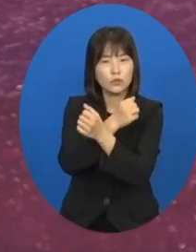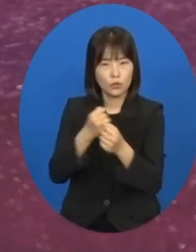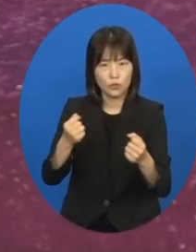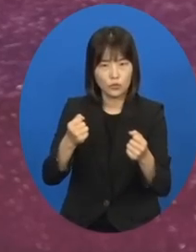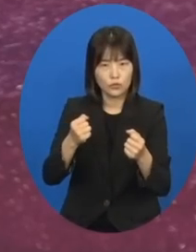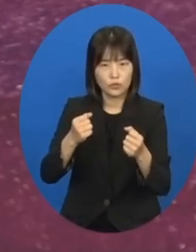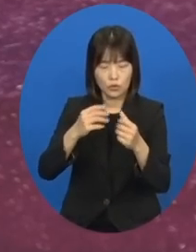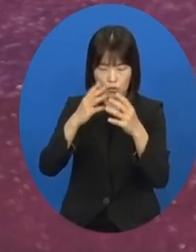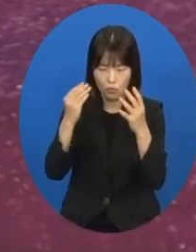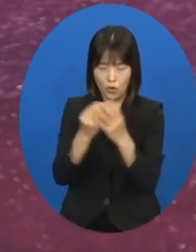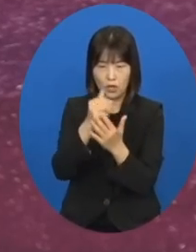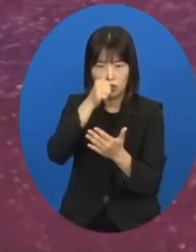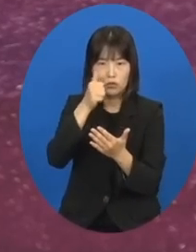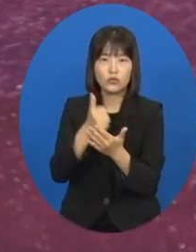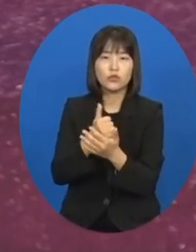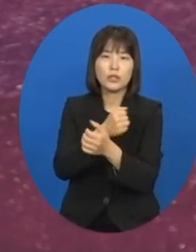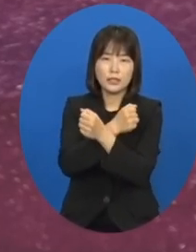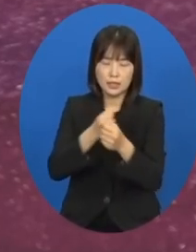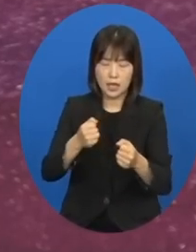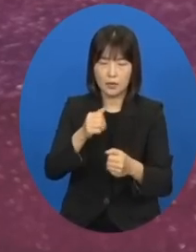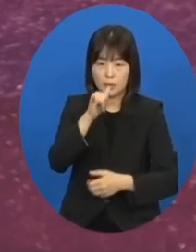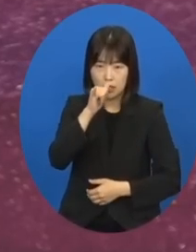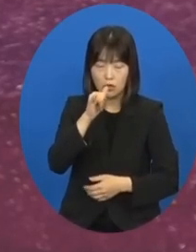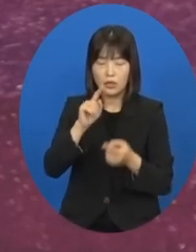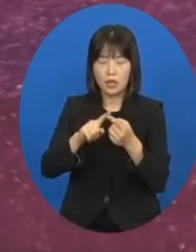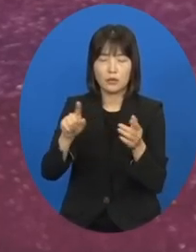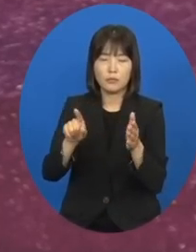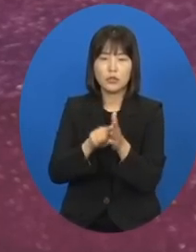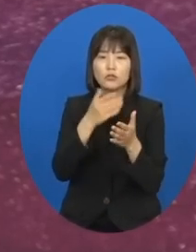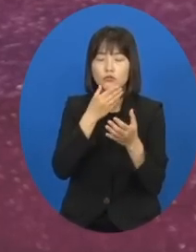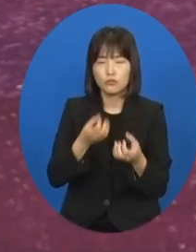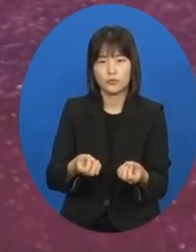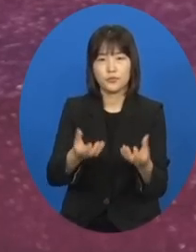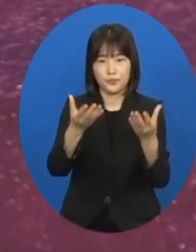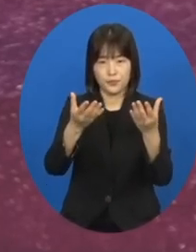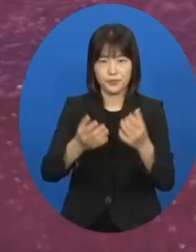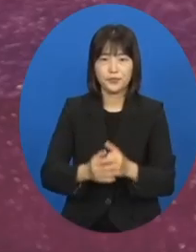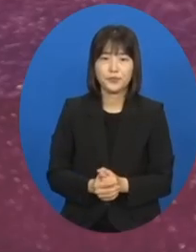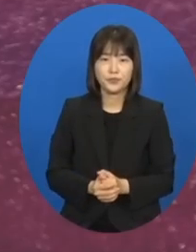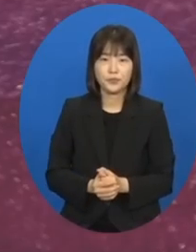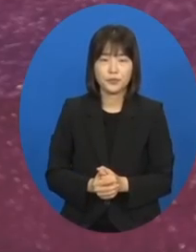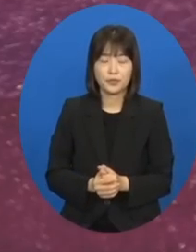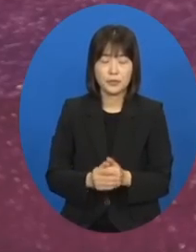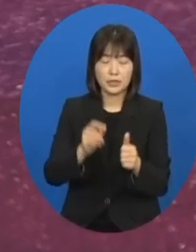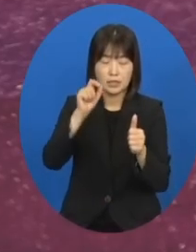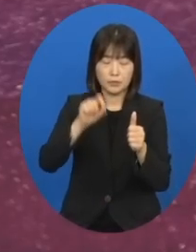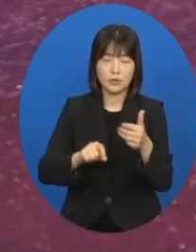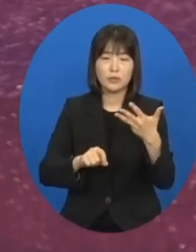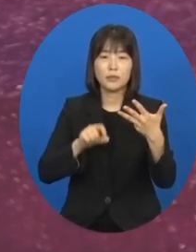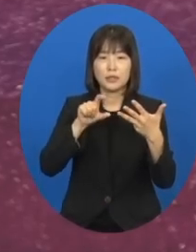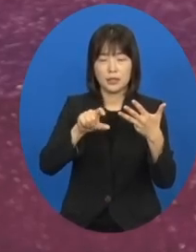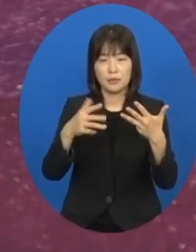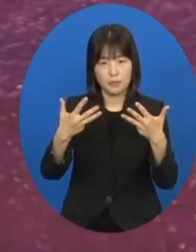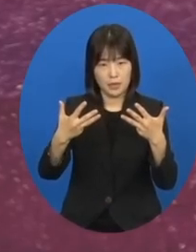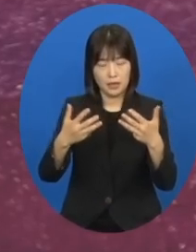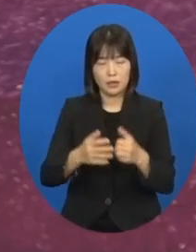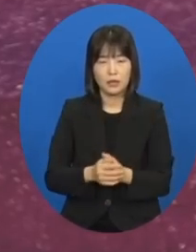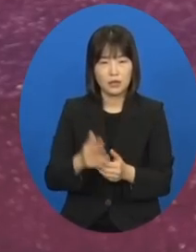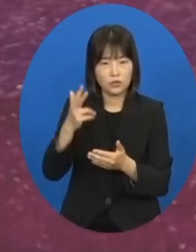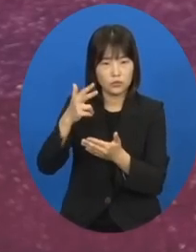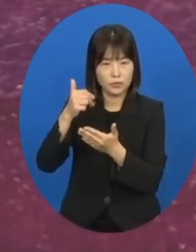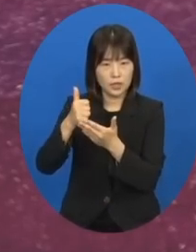완전한 죄사함이 있는 줄로 믿으시기를 축복합니다 여러분 히브리서 8장 8절에 주께서